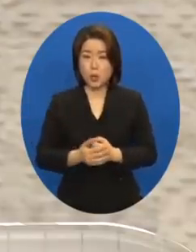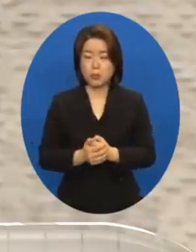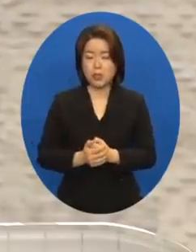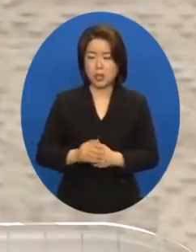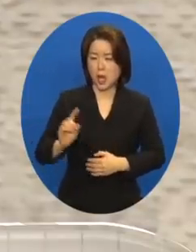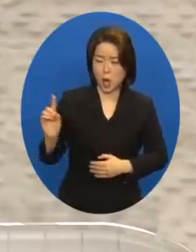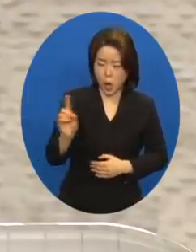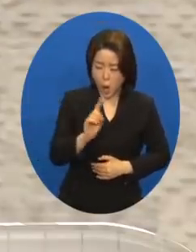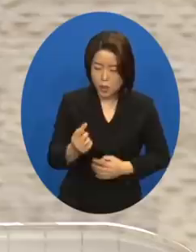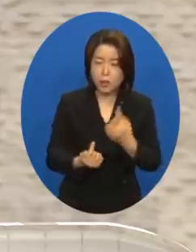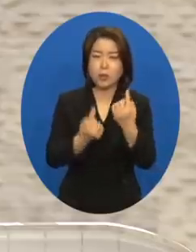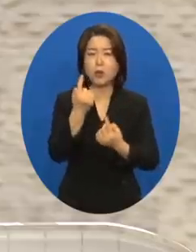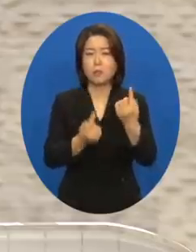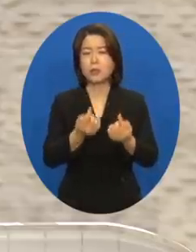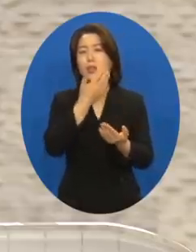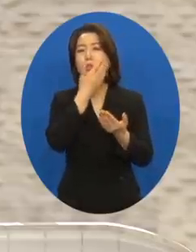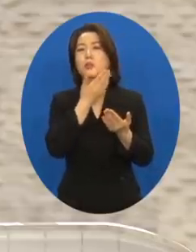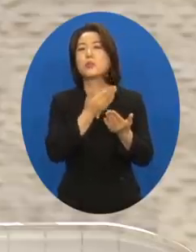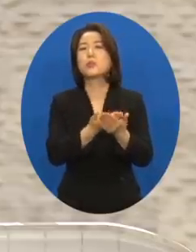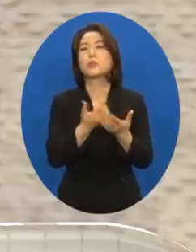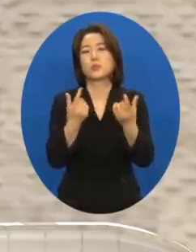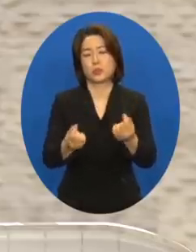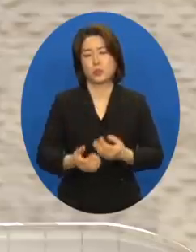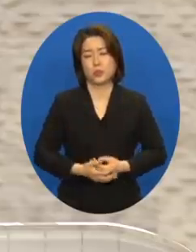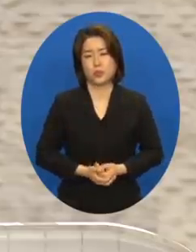어떤 것보다 더 소중한 것입니다